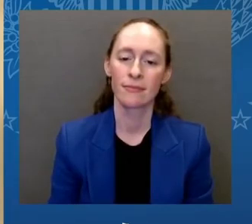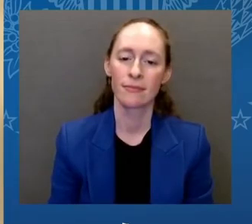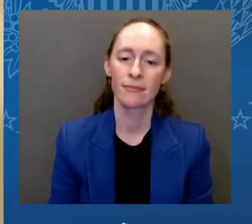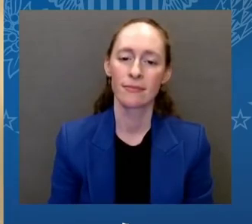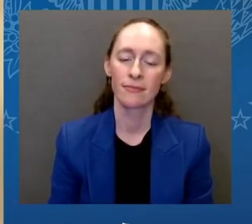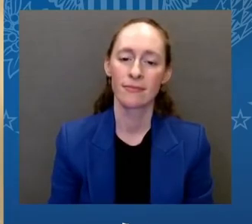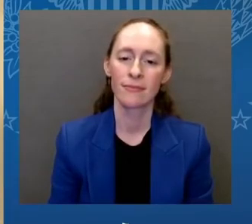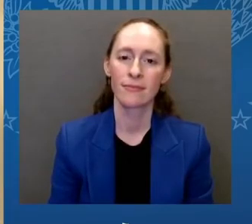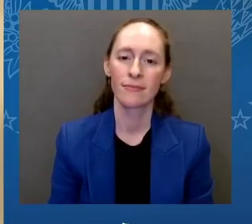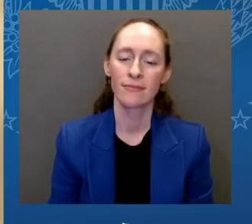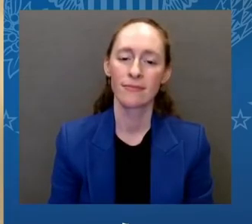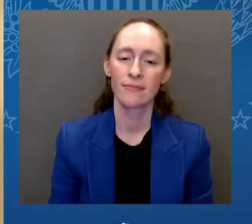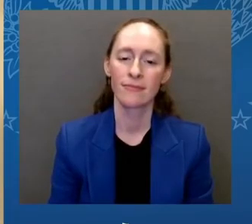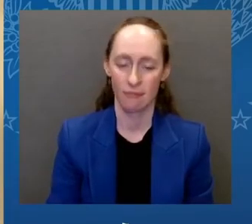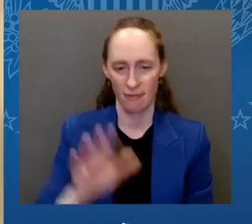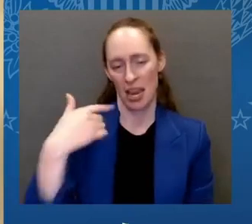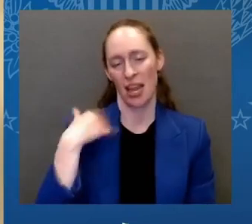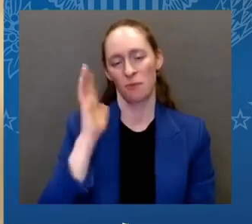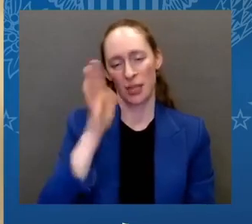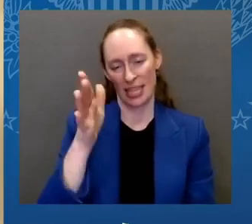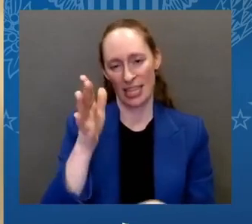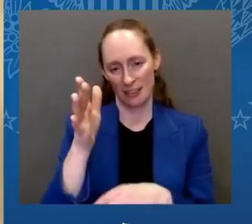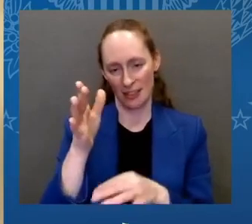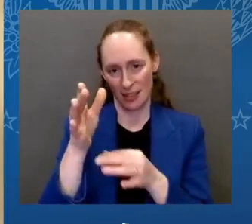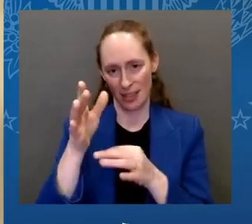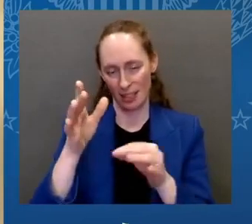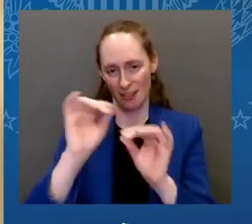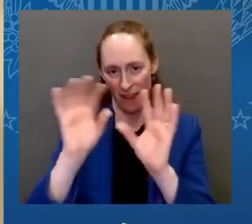перед російським вторгненням ми